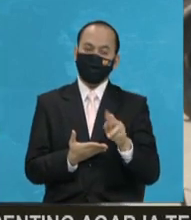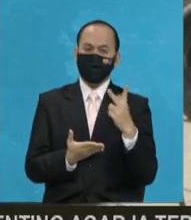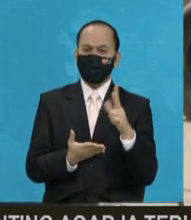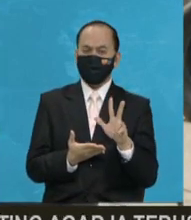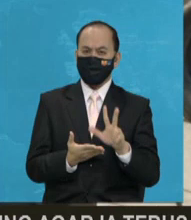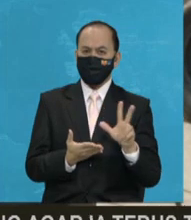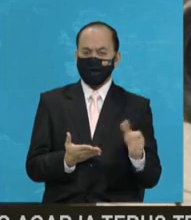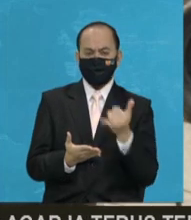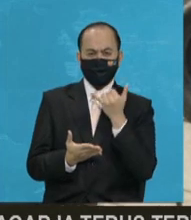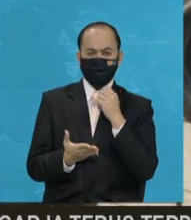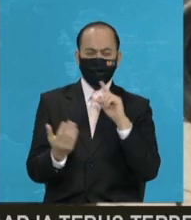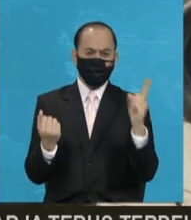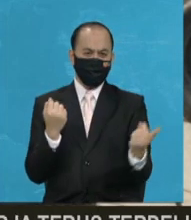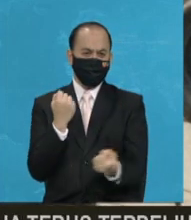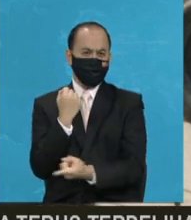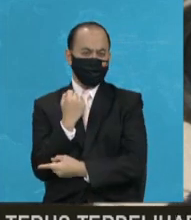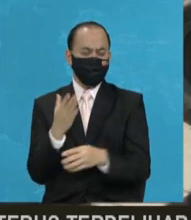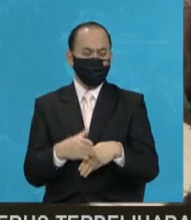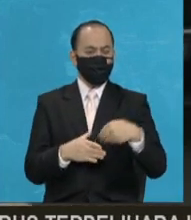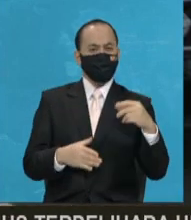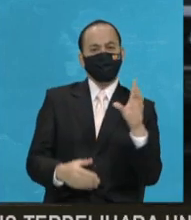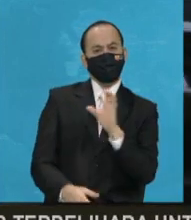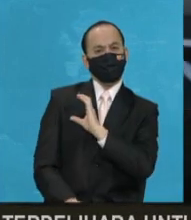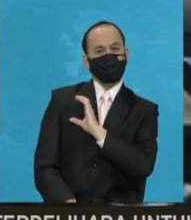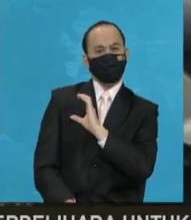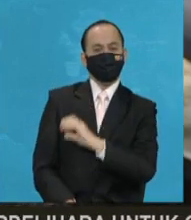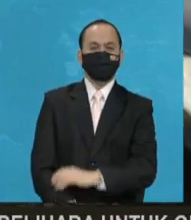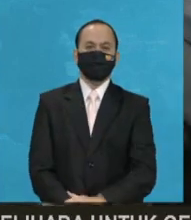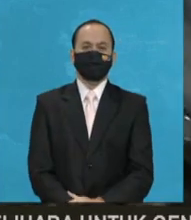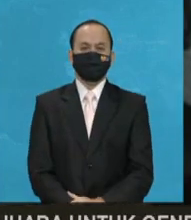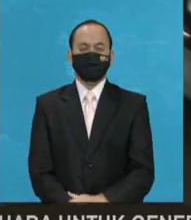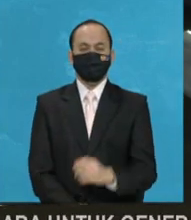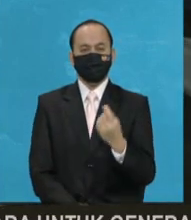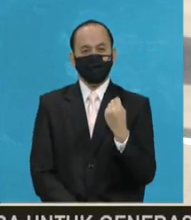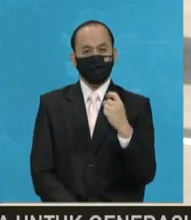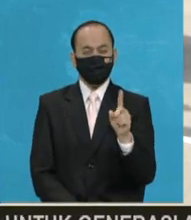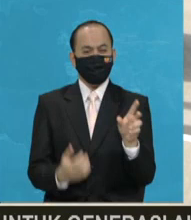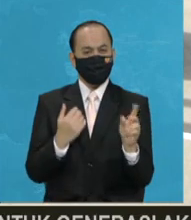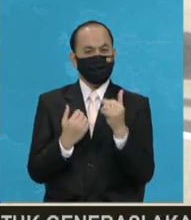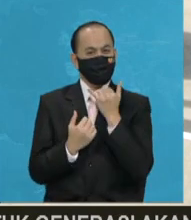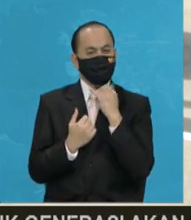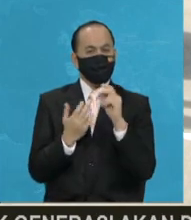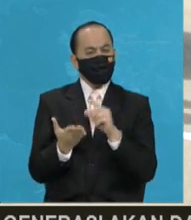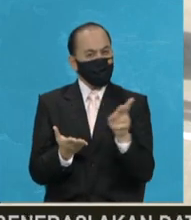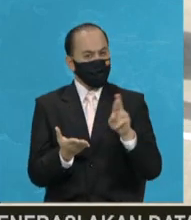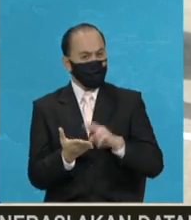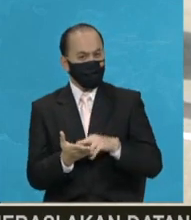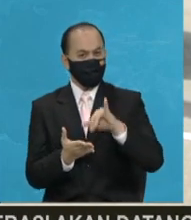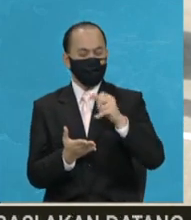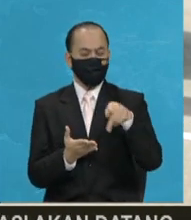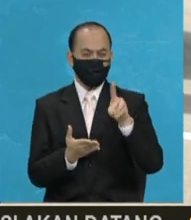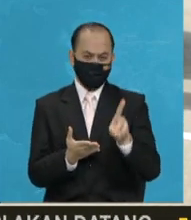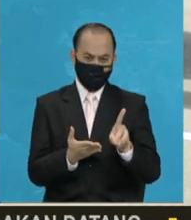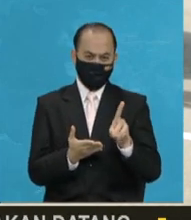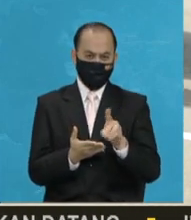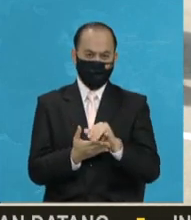kesalahan kompaun dikeluarkan oleh pasukan polis diraja Brunei 11 kesalahan direpotkan oleh jabatan pengangkutan darat